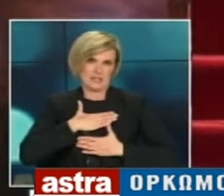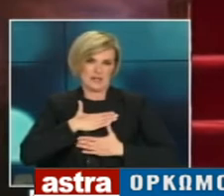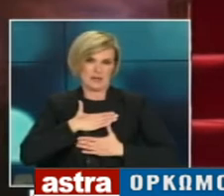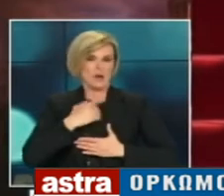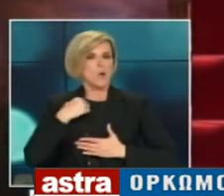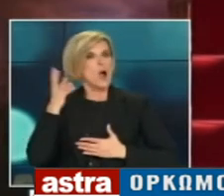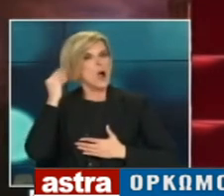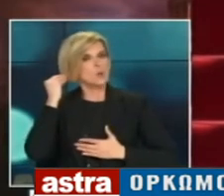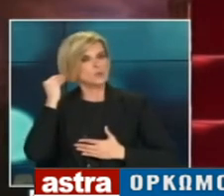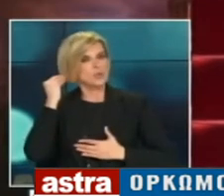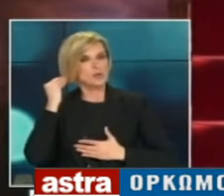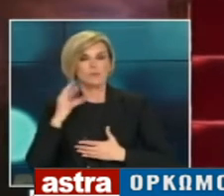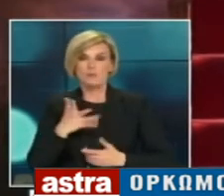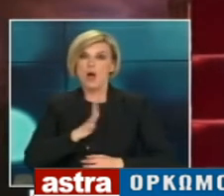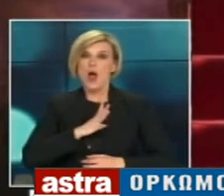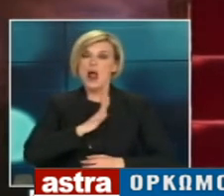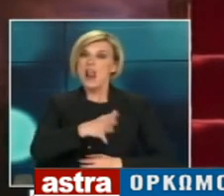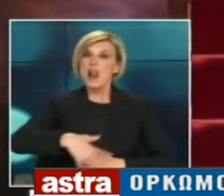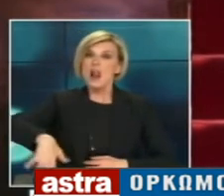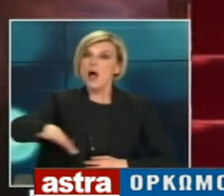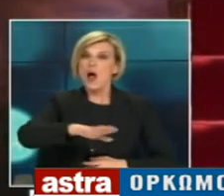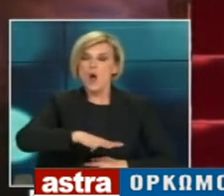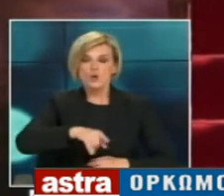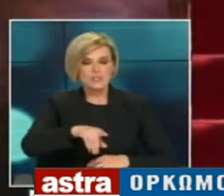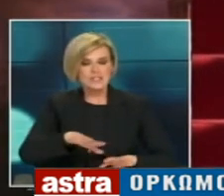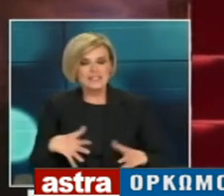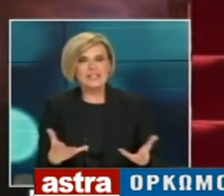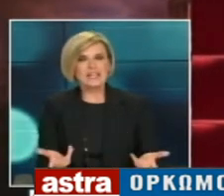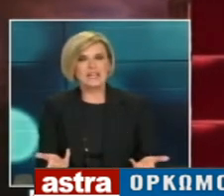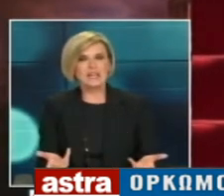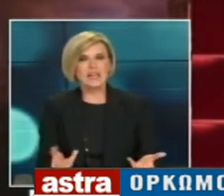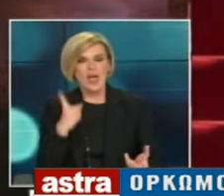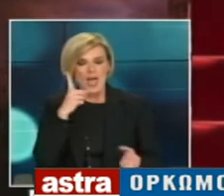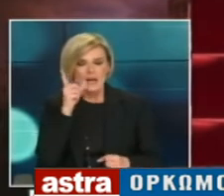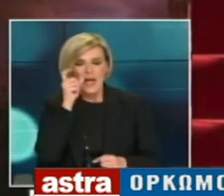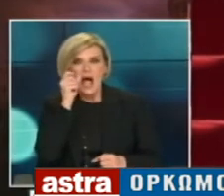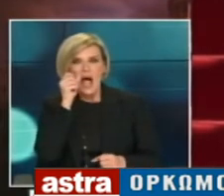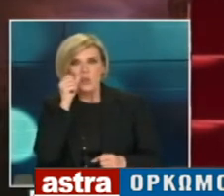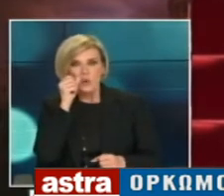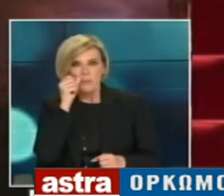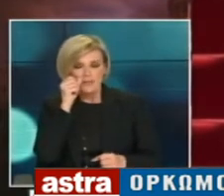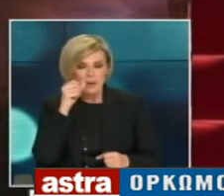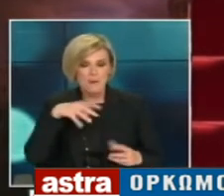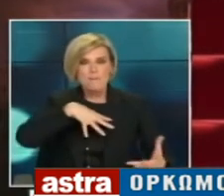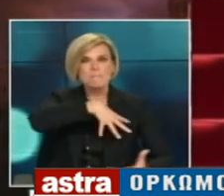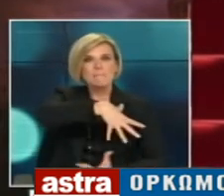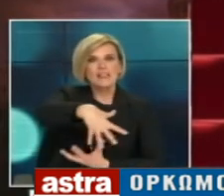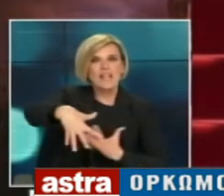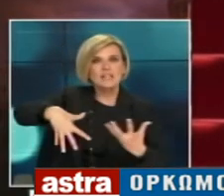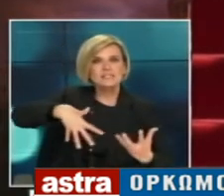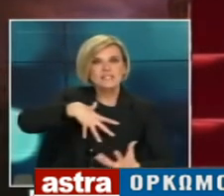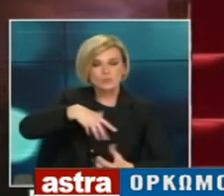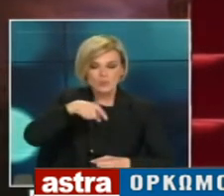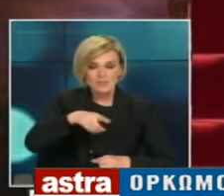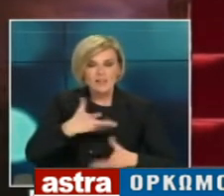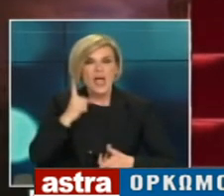το εξής. Έλεγχε ότι ο λαός είναι ένα αμάλγαμα ανθρώπων που πολεμούν για ένα σκοπό και που ορίζονται από